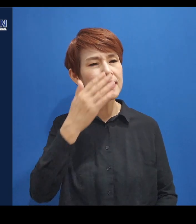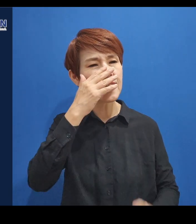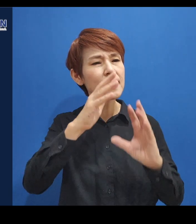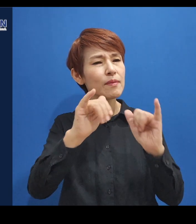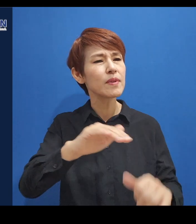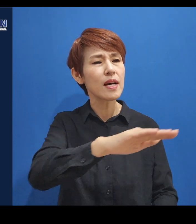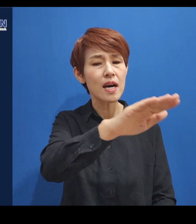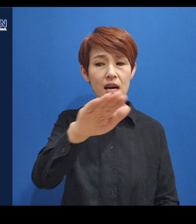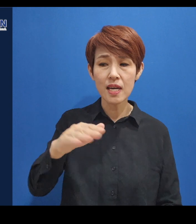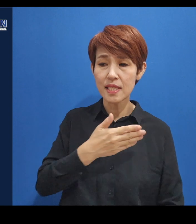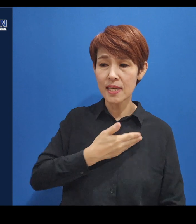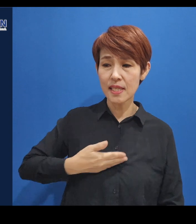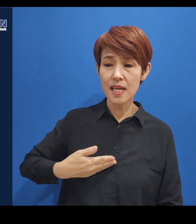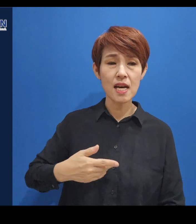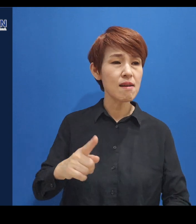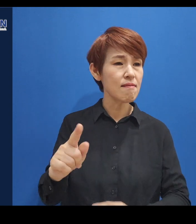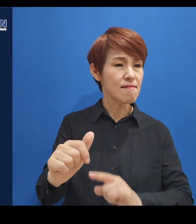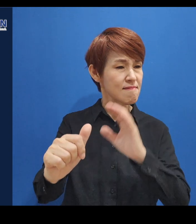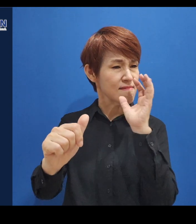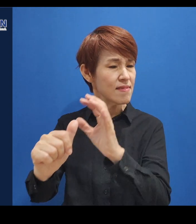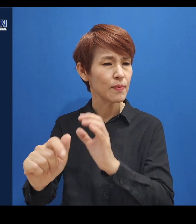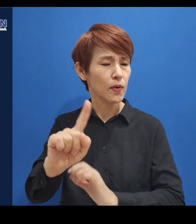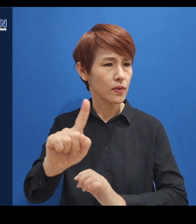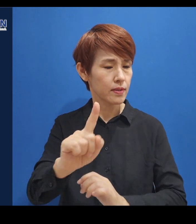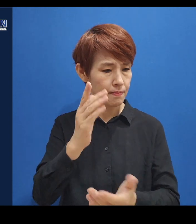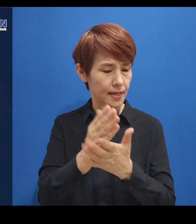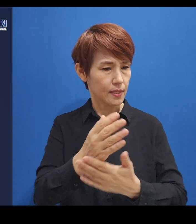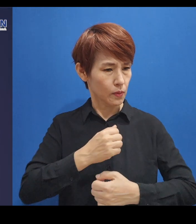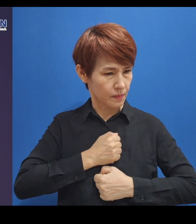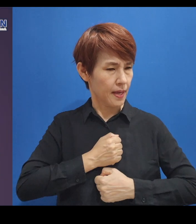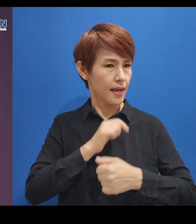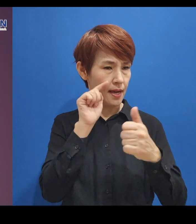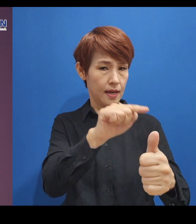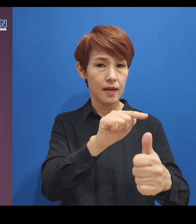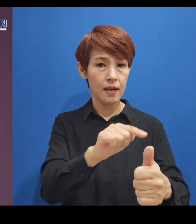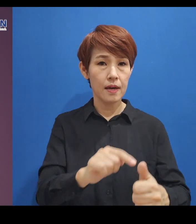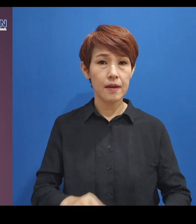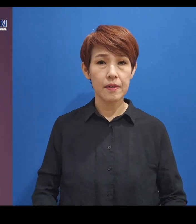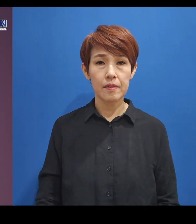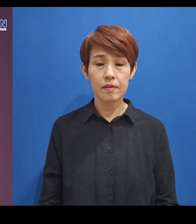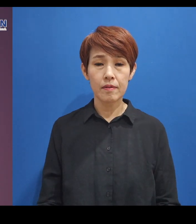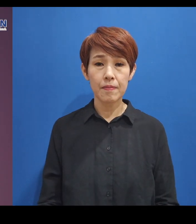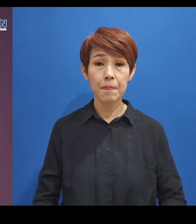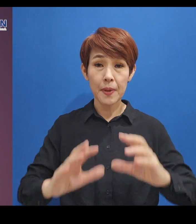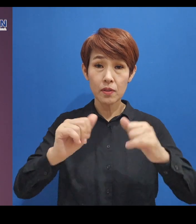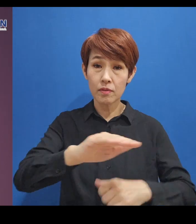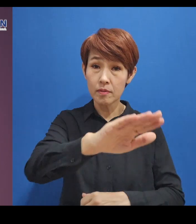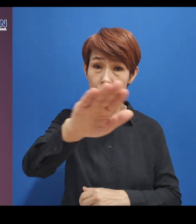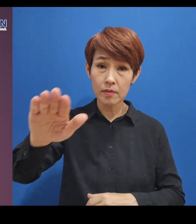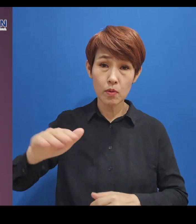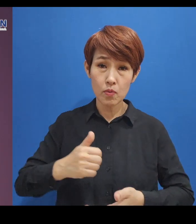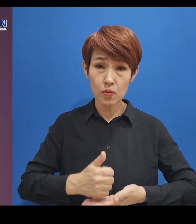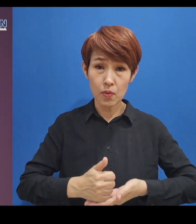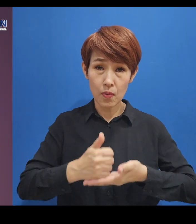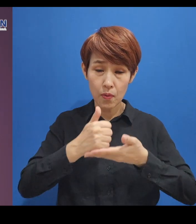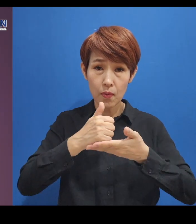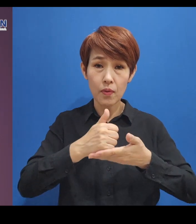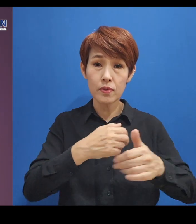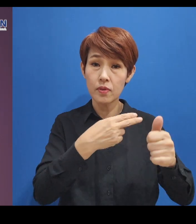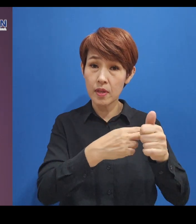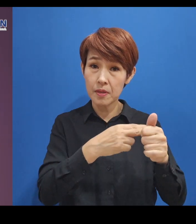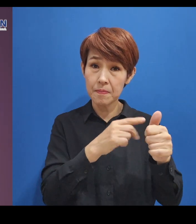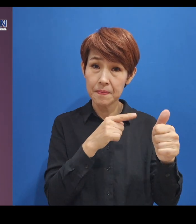이 사람들에게 대하여 어떻게 하려는지 조심하라. 모든 백성으로부터 존경받았던 선생님